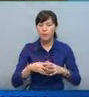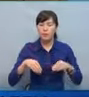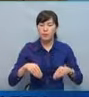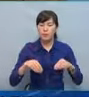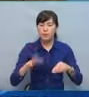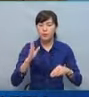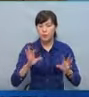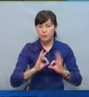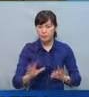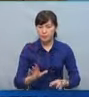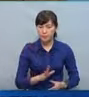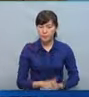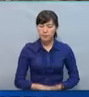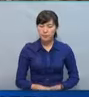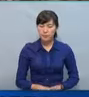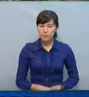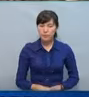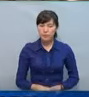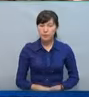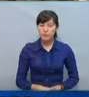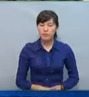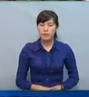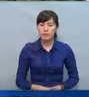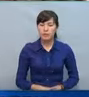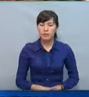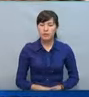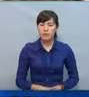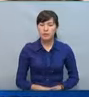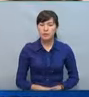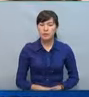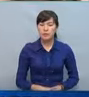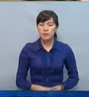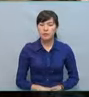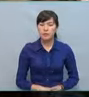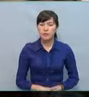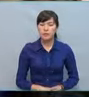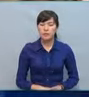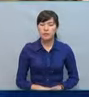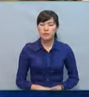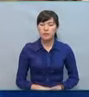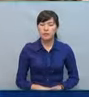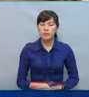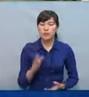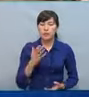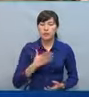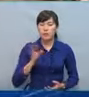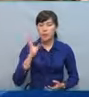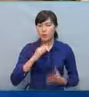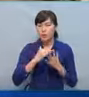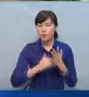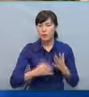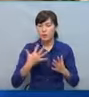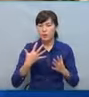болатынын жеткізді. Бастаудың бәрінде қазір тасалы бар, басқа бар, сонымен төмендеп кеткен. Қазір 5-6